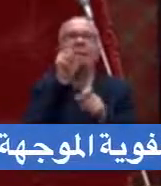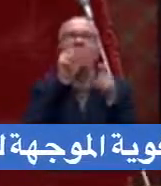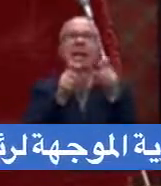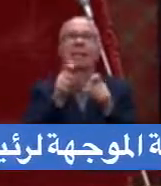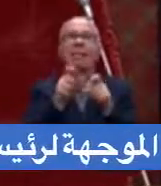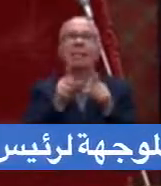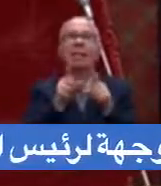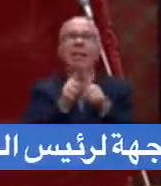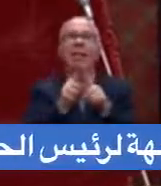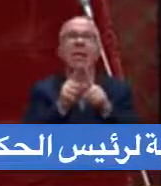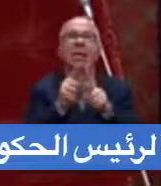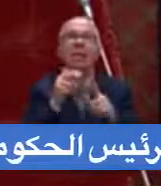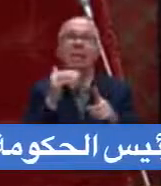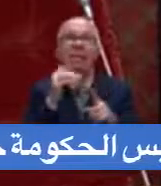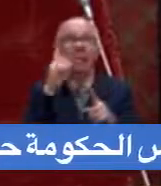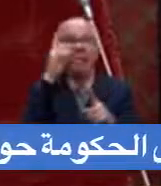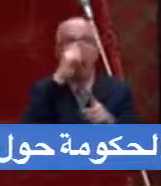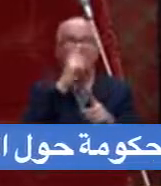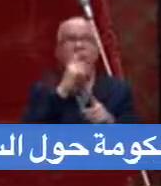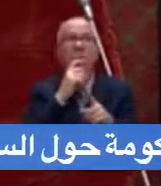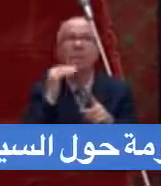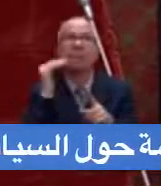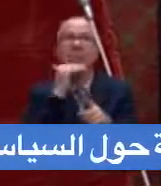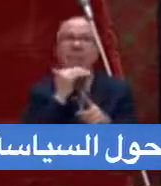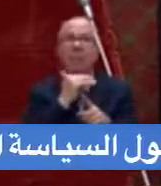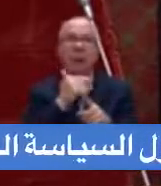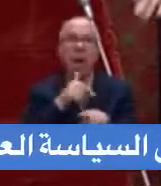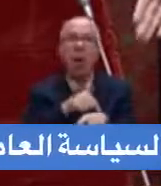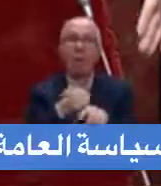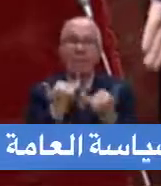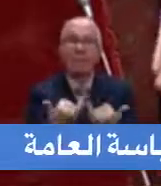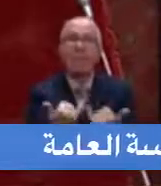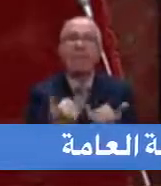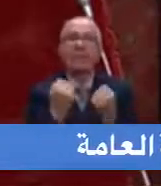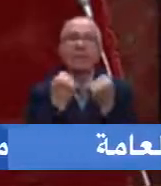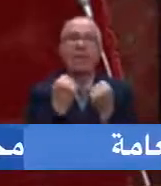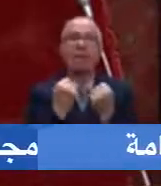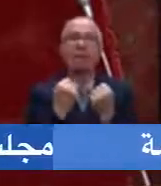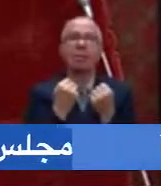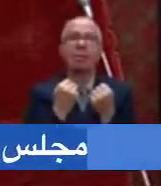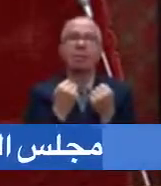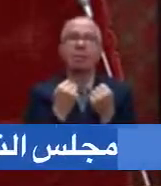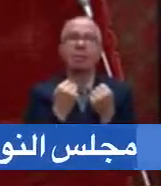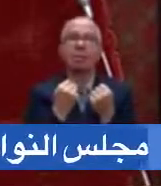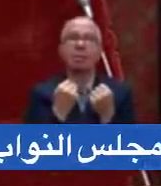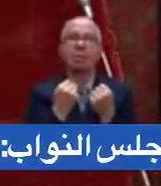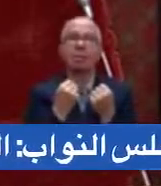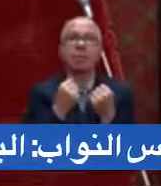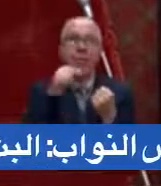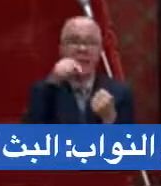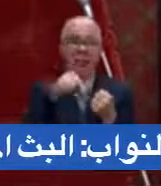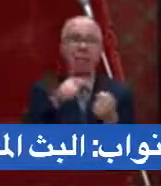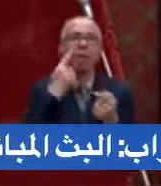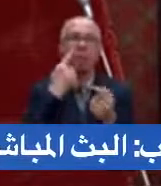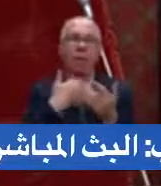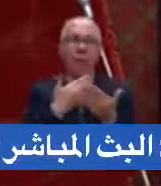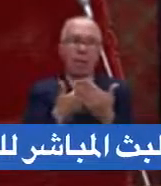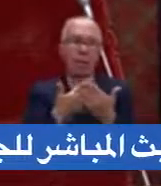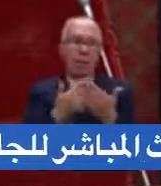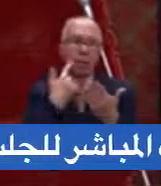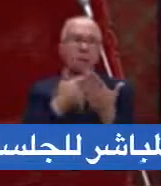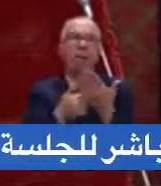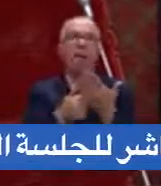ملحاحية وضرورة ديال الوضعية الحالية. واش انا عندي شي حاجة كتسمى الاستعجالية والطوارئ ونبدا ندير